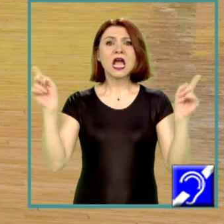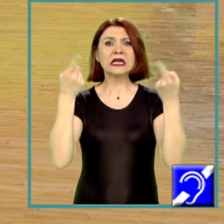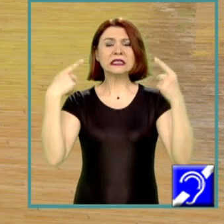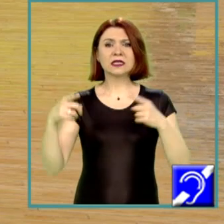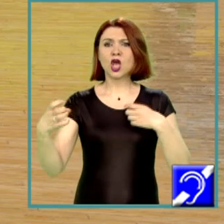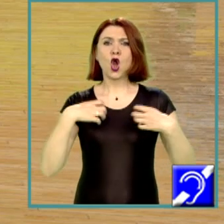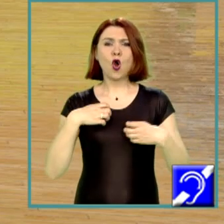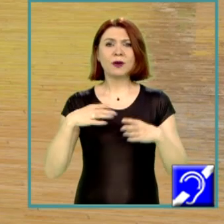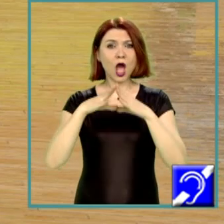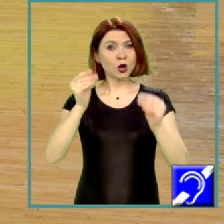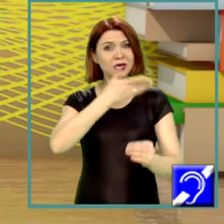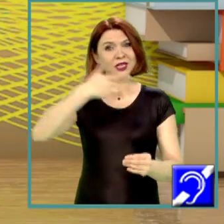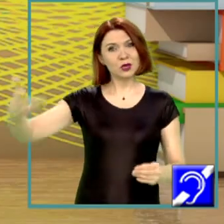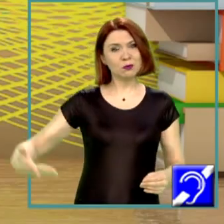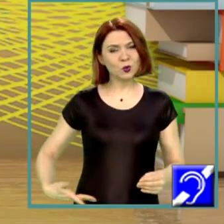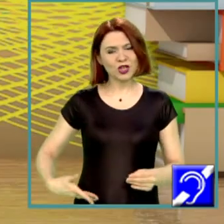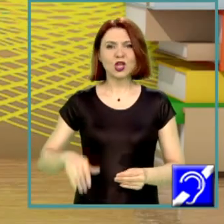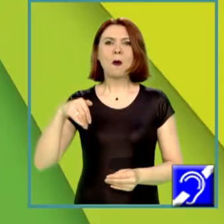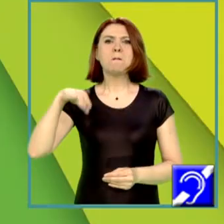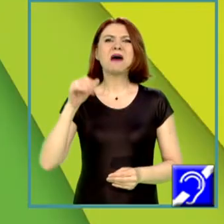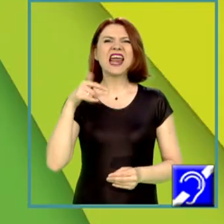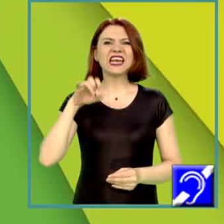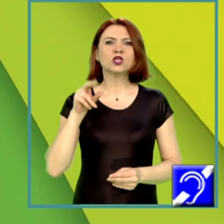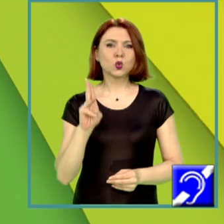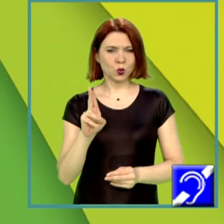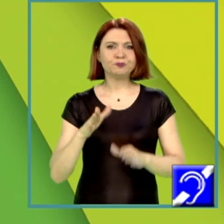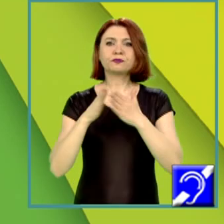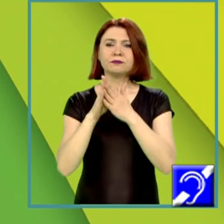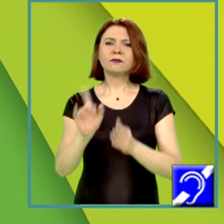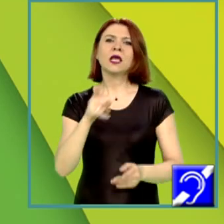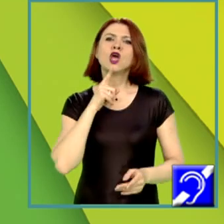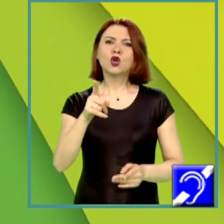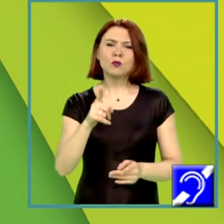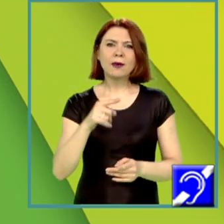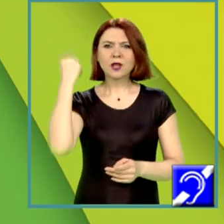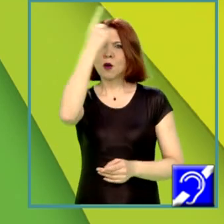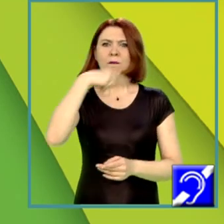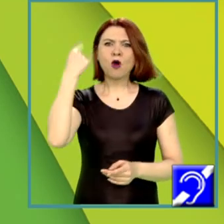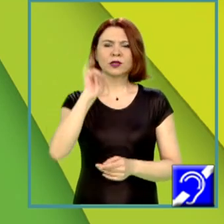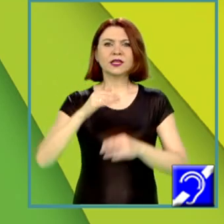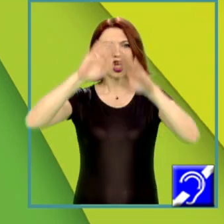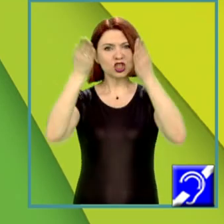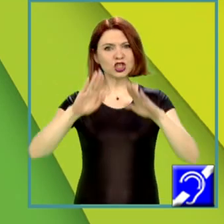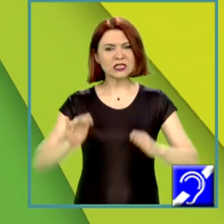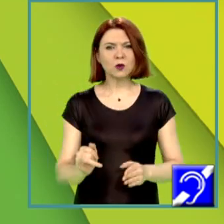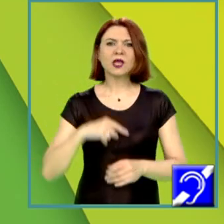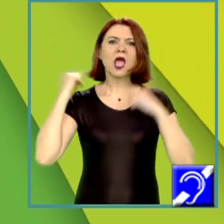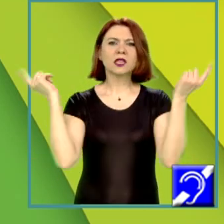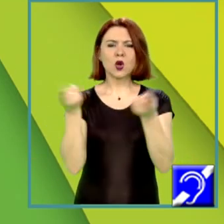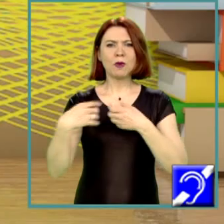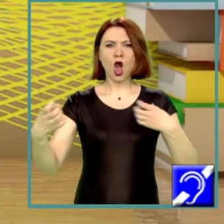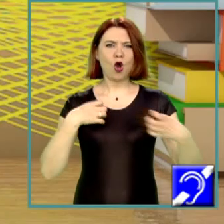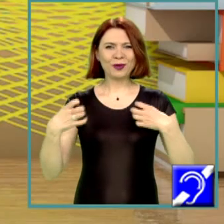operei Române din București Emil Marinescu volumul poartă numele portrete și siluete din lumea